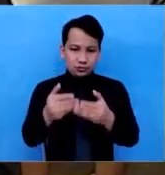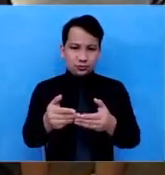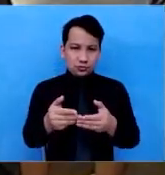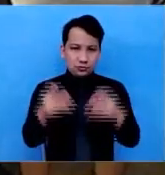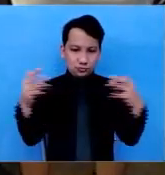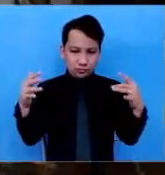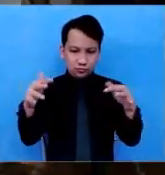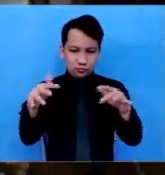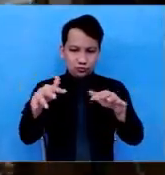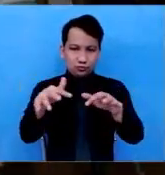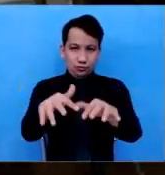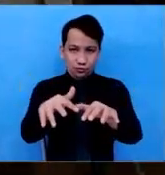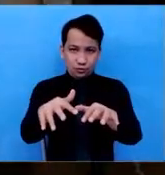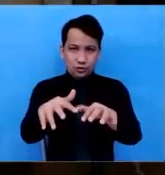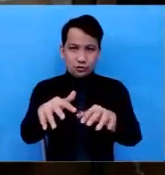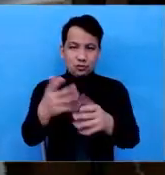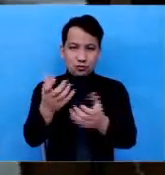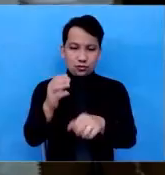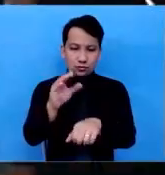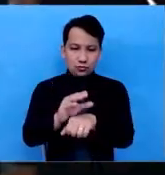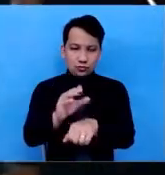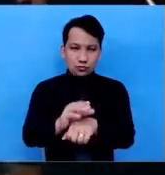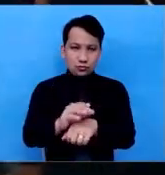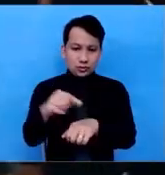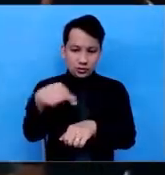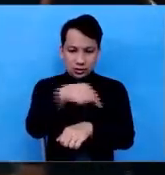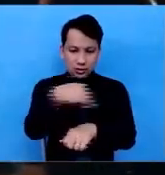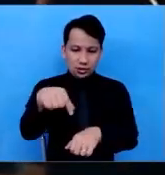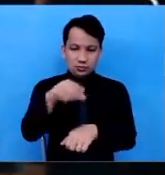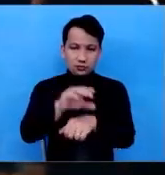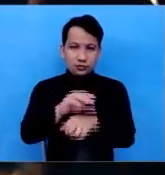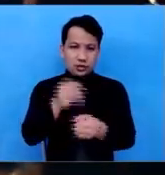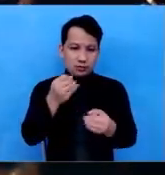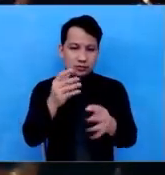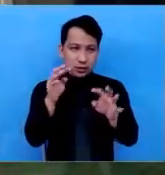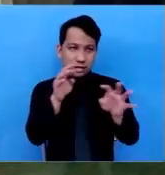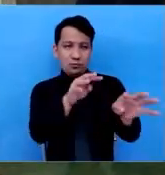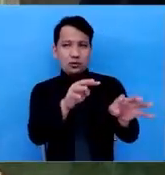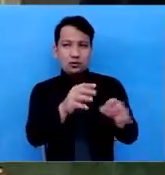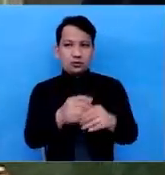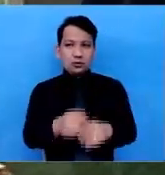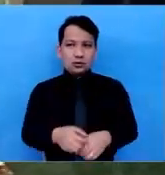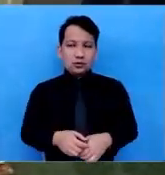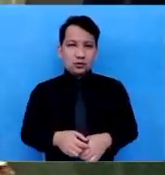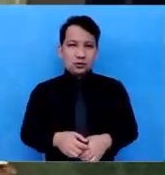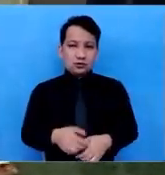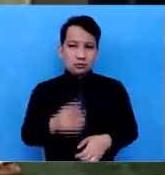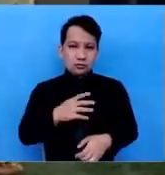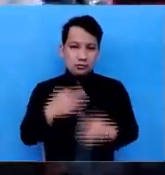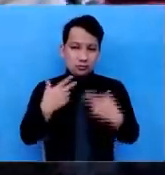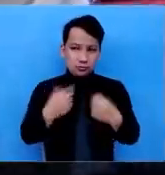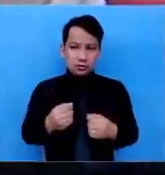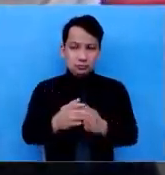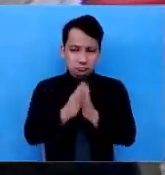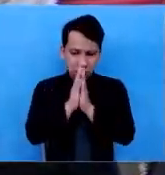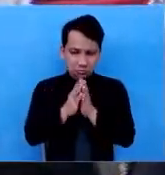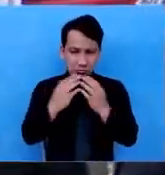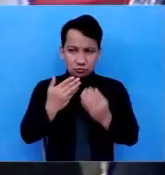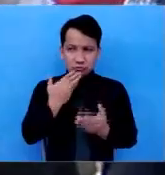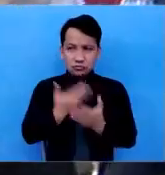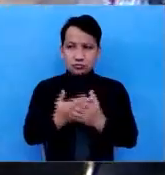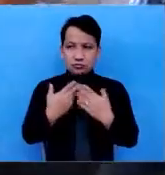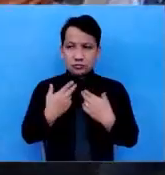mga mananampalataya sa simbahan ng Quiapo. Marami sa kanila, malusog na pangangatawa ng panalangin. Tulad na